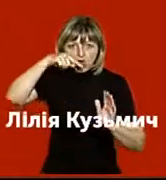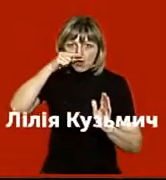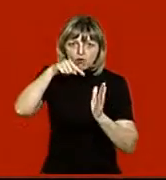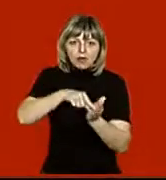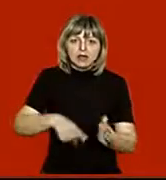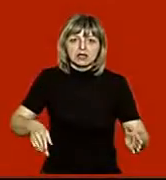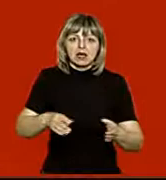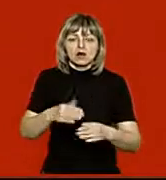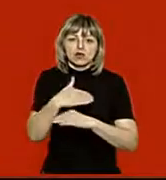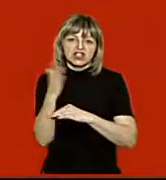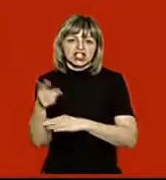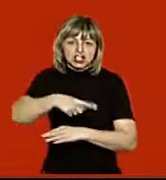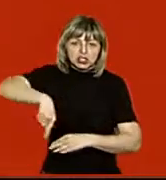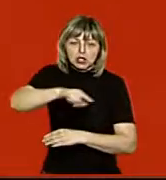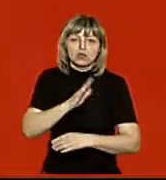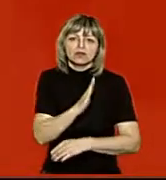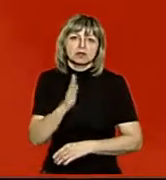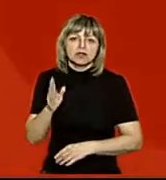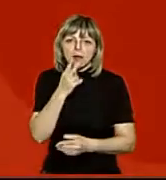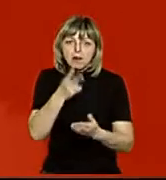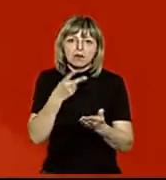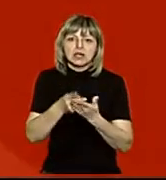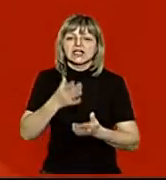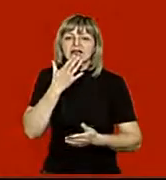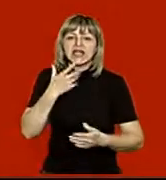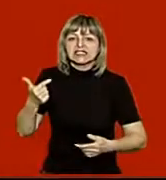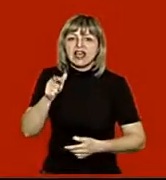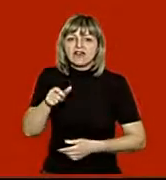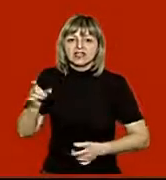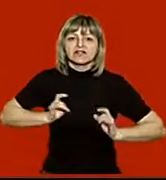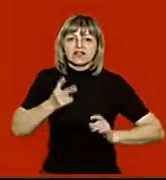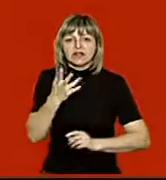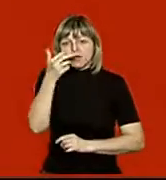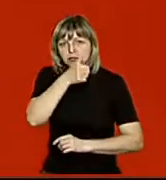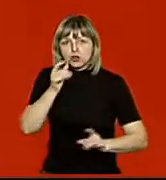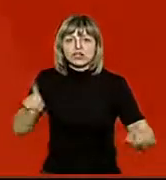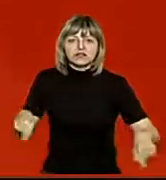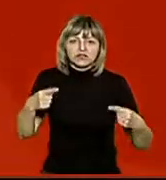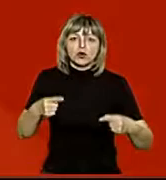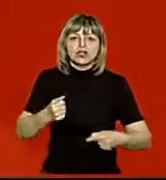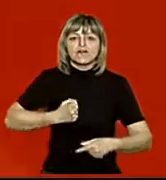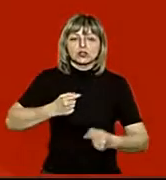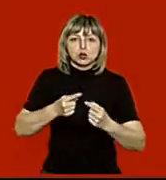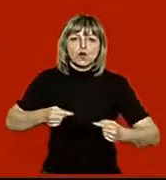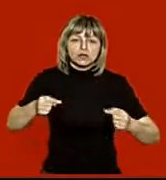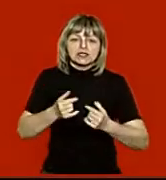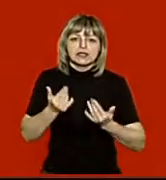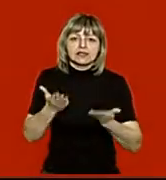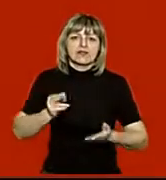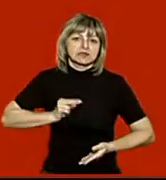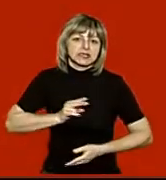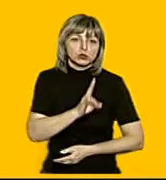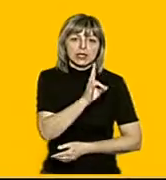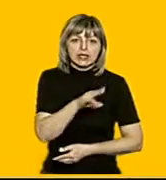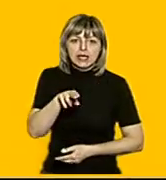люк у Володимирі-Волинському, та покажемо, як нацгвардійці відзначили 25-ту річницю створення військової частини. У студії для вас працює Надія Панасюк.